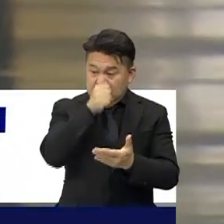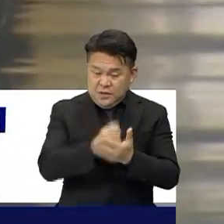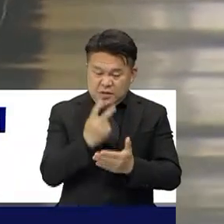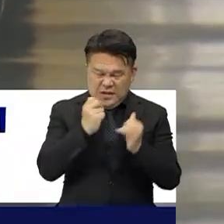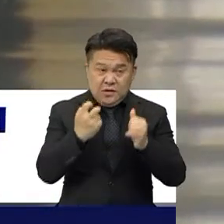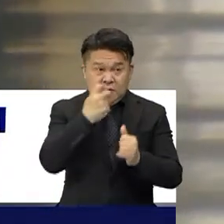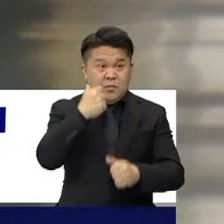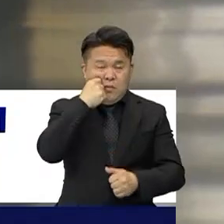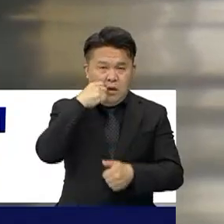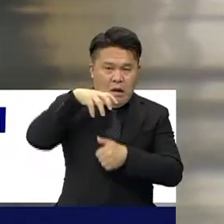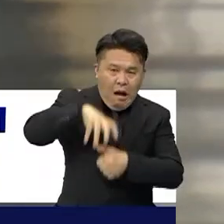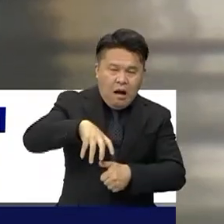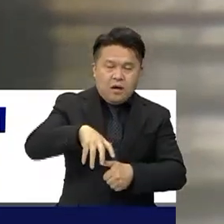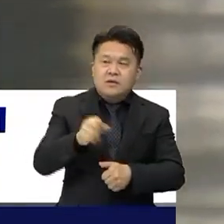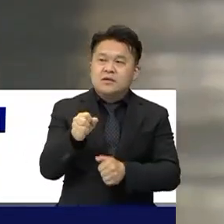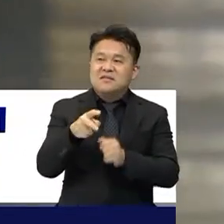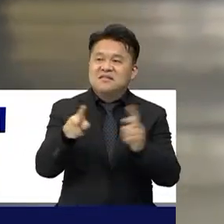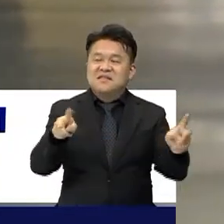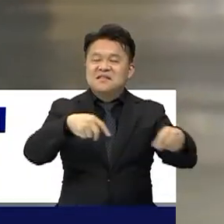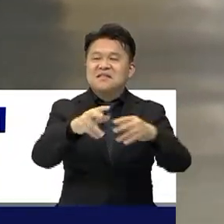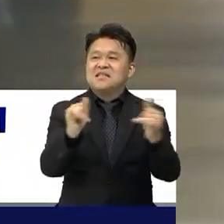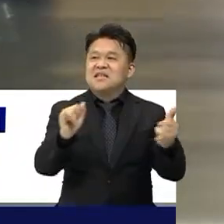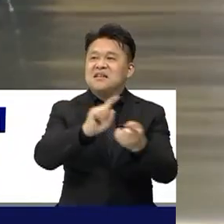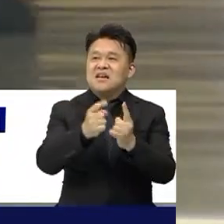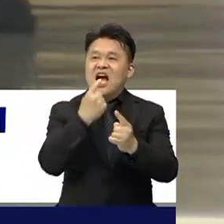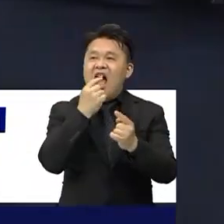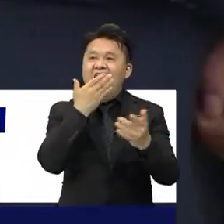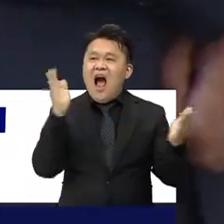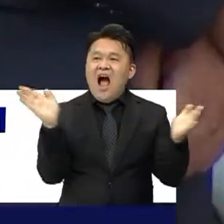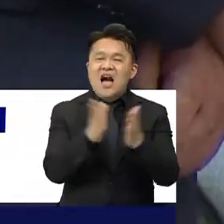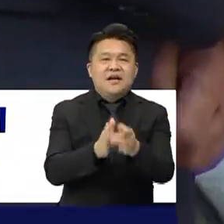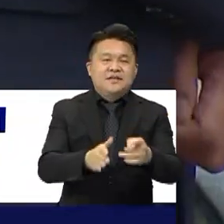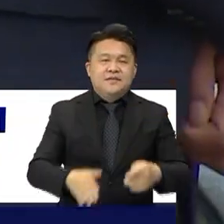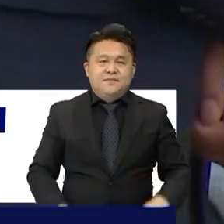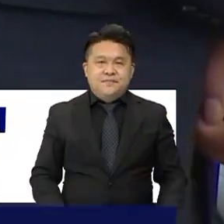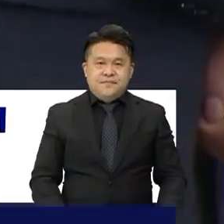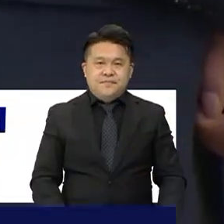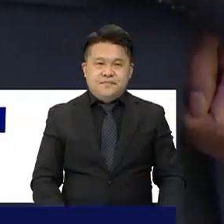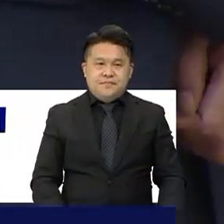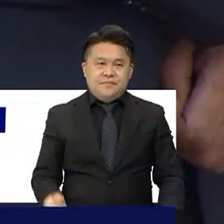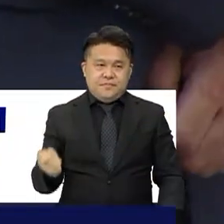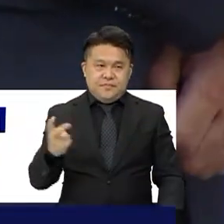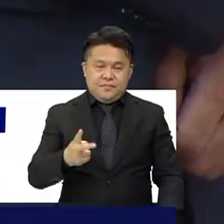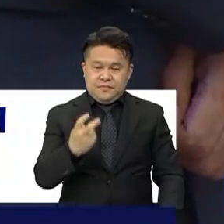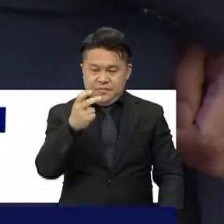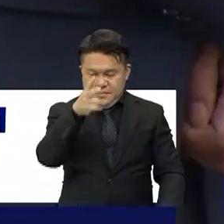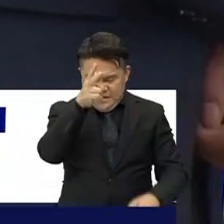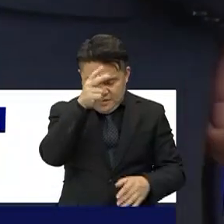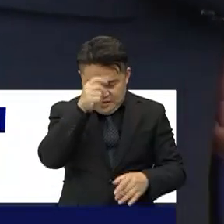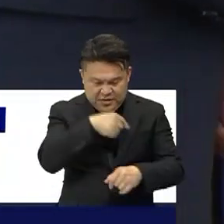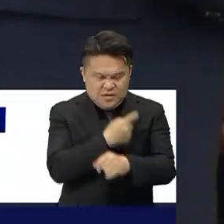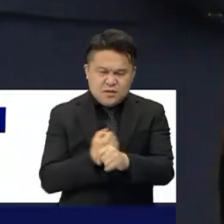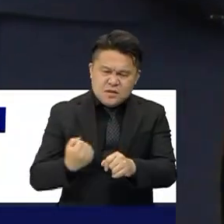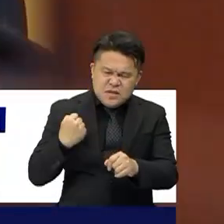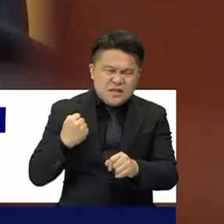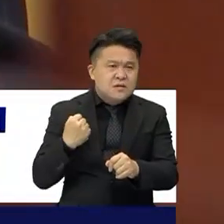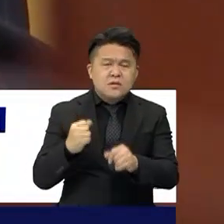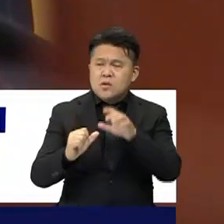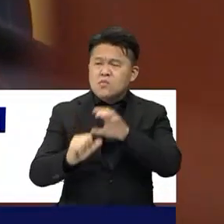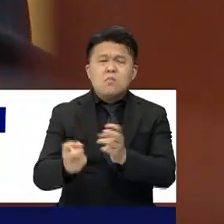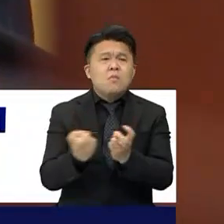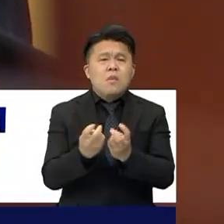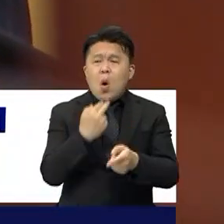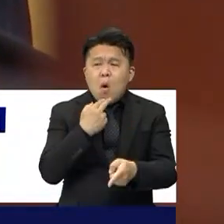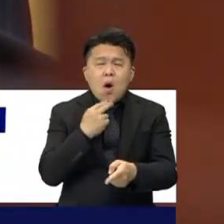수사를 틀어막는데 여야 정치인들이 담합했다는 겁니다. 중재안에 경찰권 비대화 통제 방안이 담기지